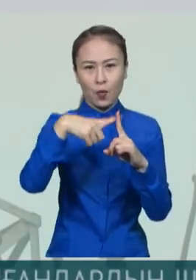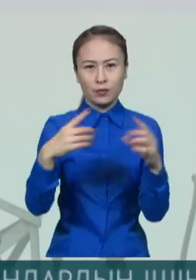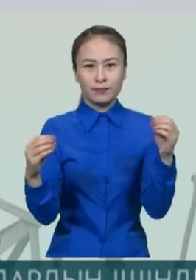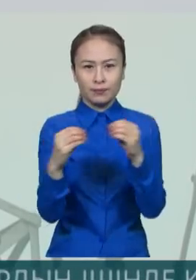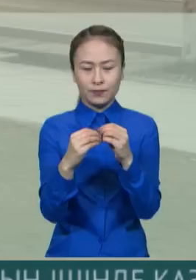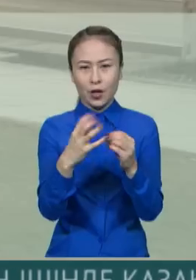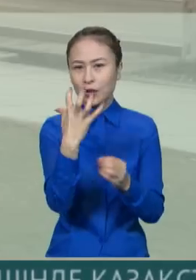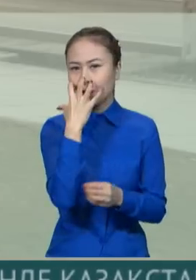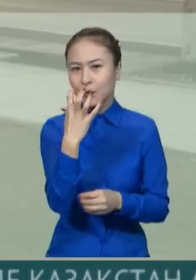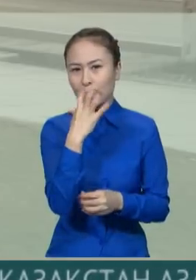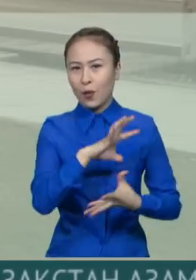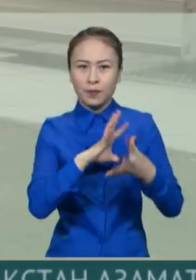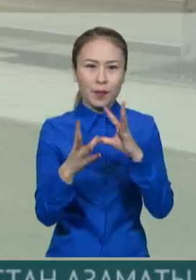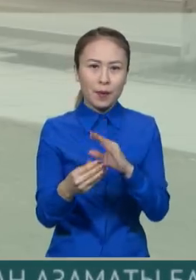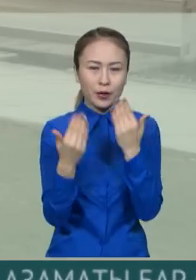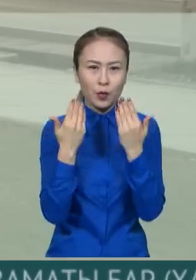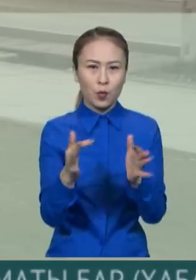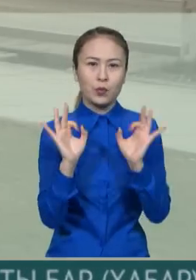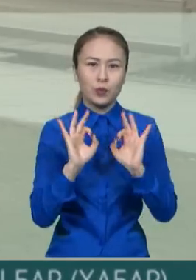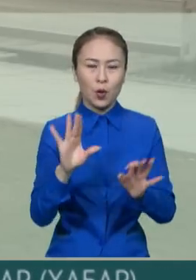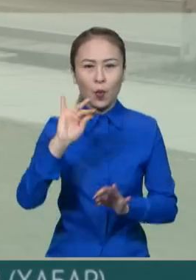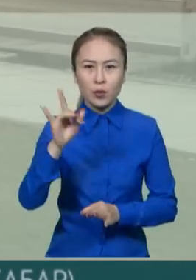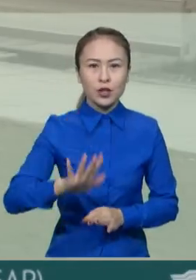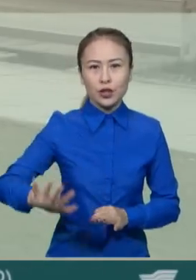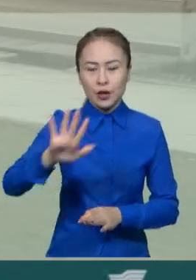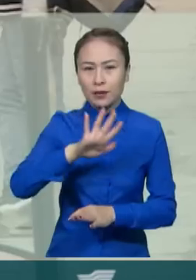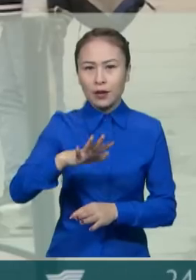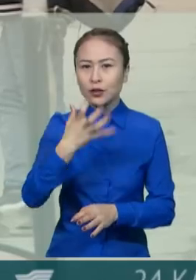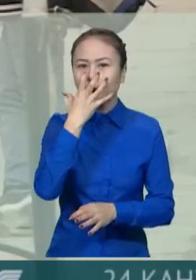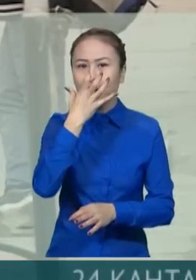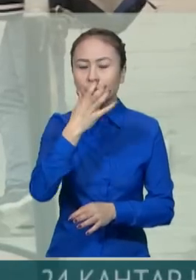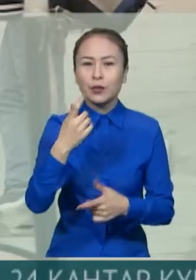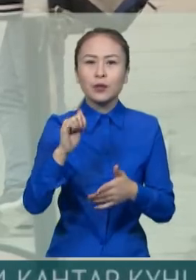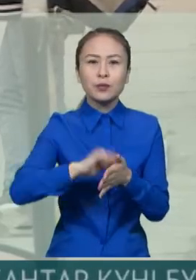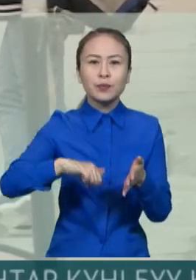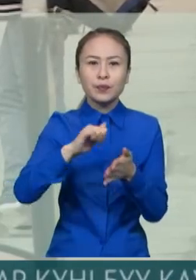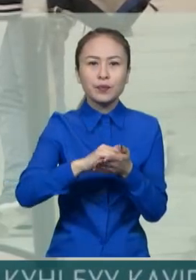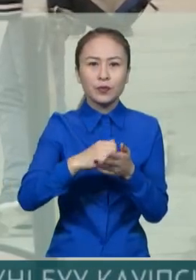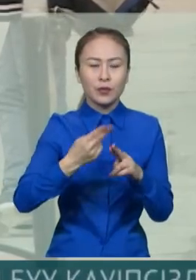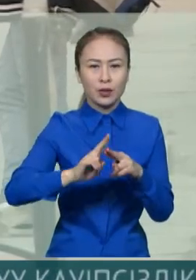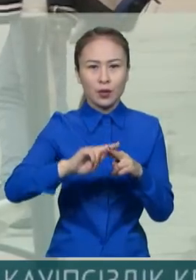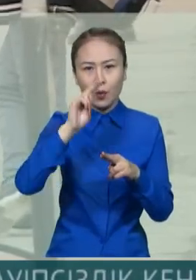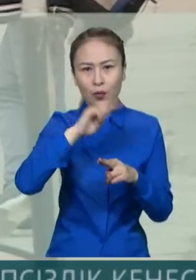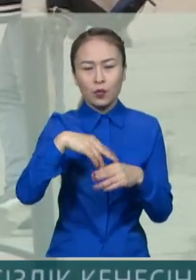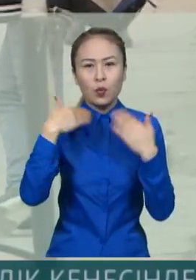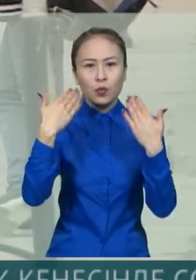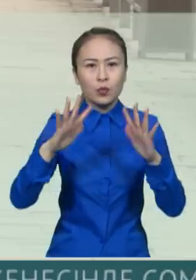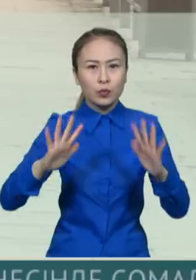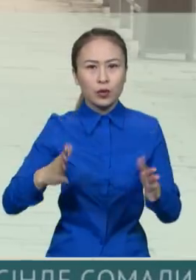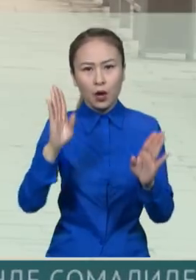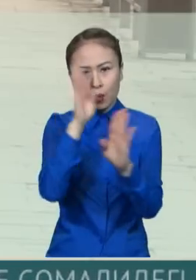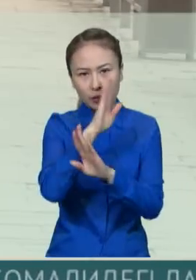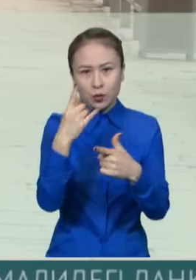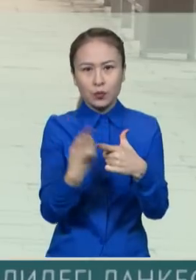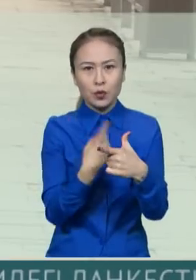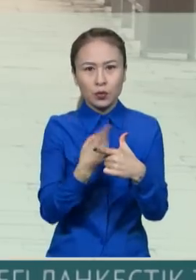10 градустың төңірегінде қалыптасты. Мамандар мұны оңтүстік жақтан келген жылы орайының әсерінен деп түсіндіреді. Осындай жылы